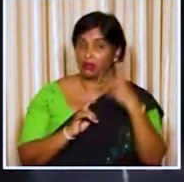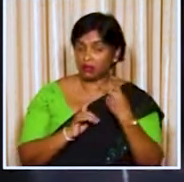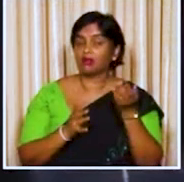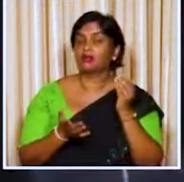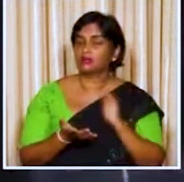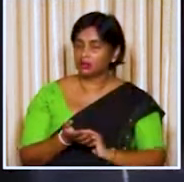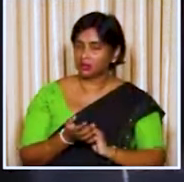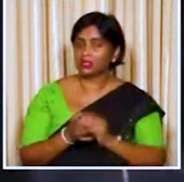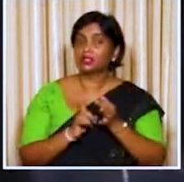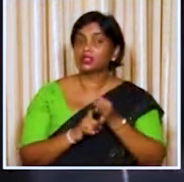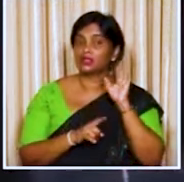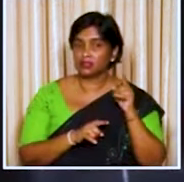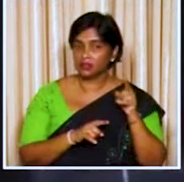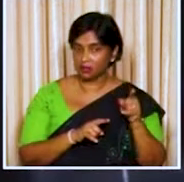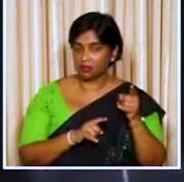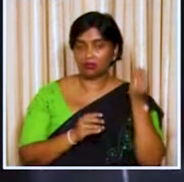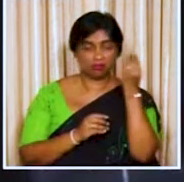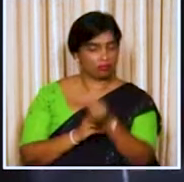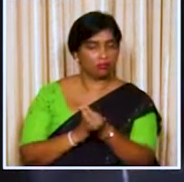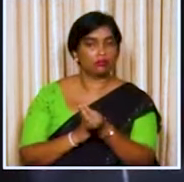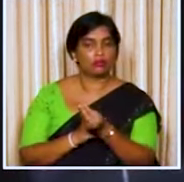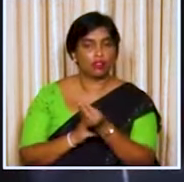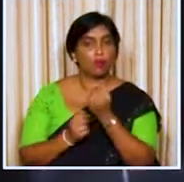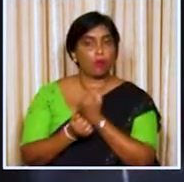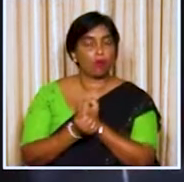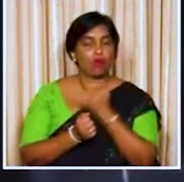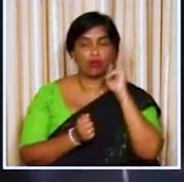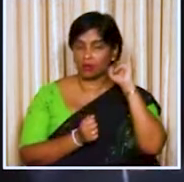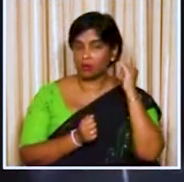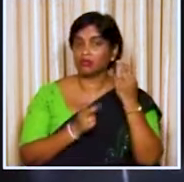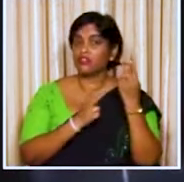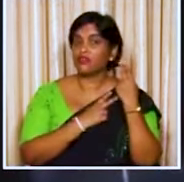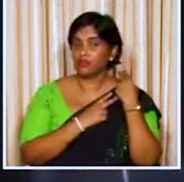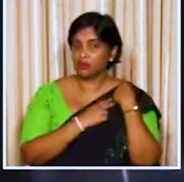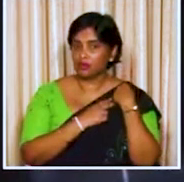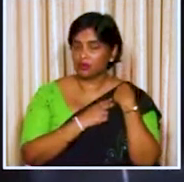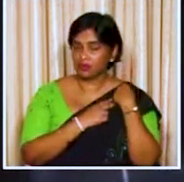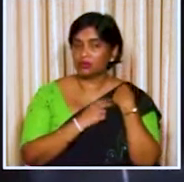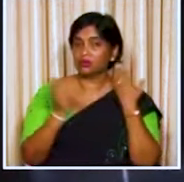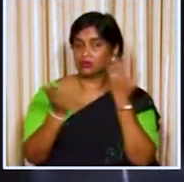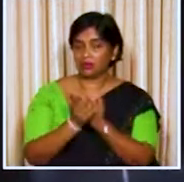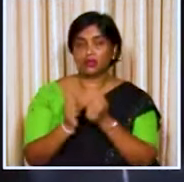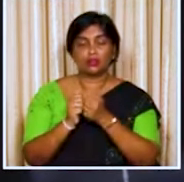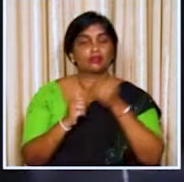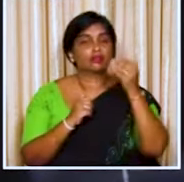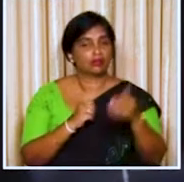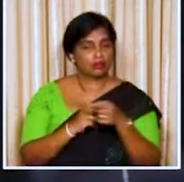වතාවටත් ජනාධිපතිවරයා විසින් එවන ලද පොලිස්පති ධූරය සඳහා එවන ලද සේවා